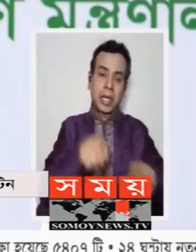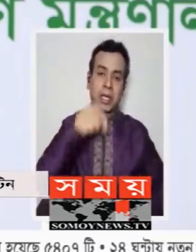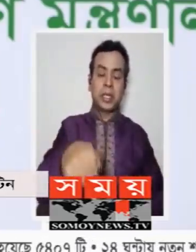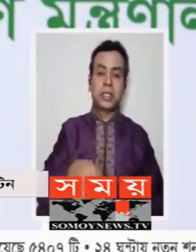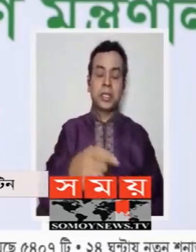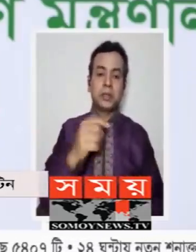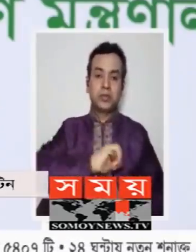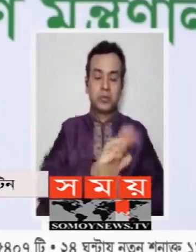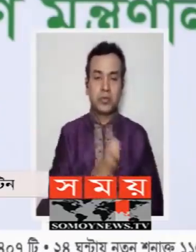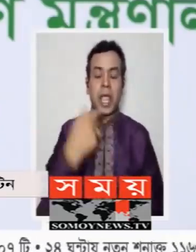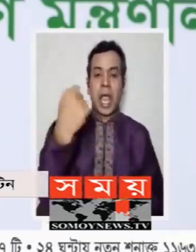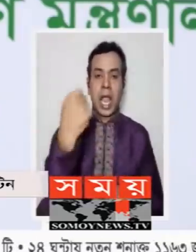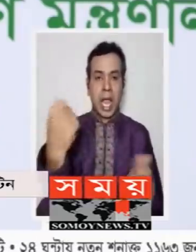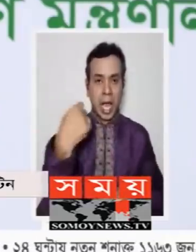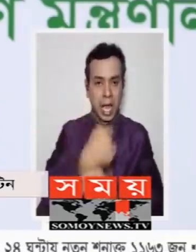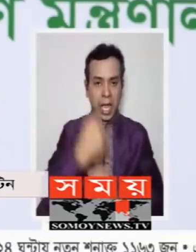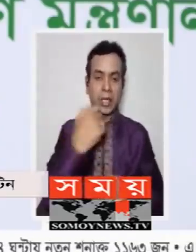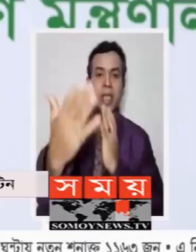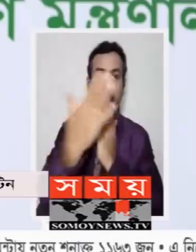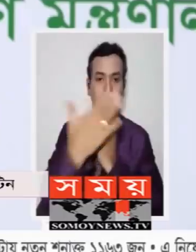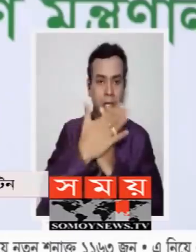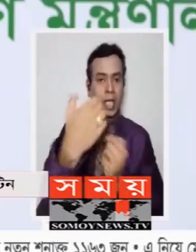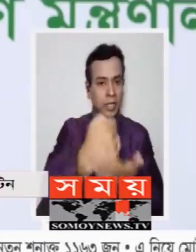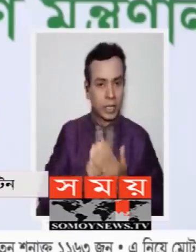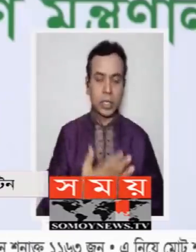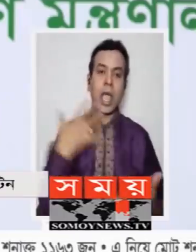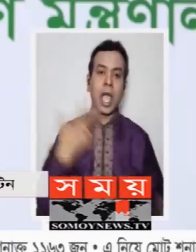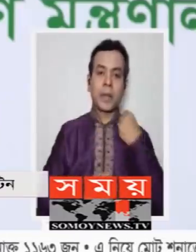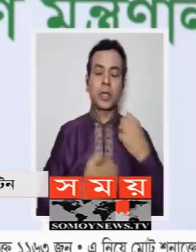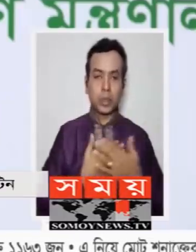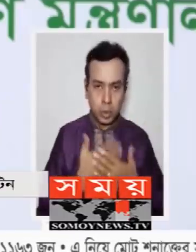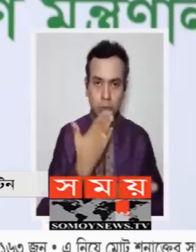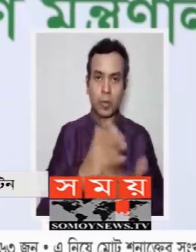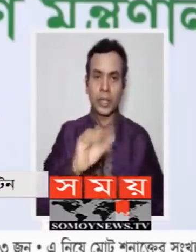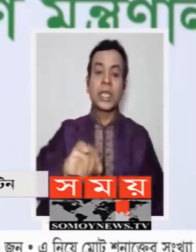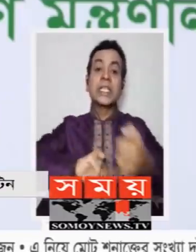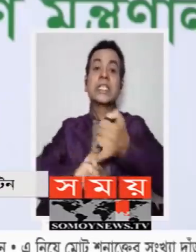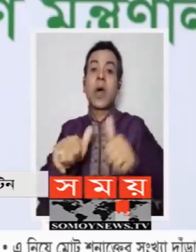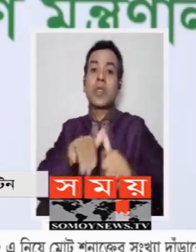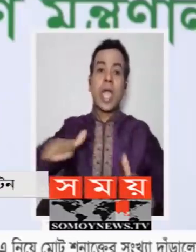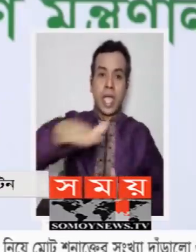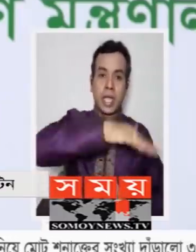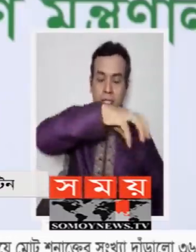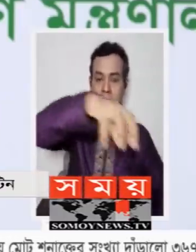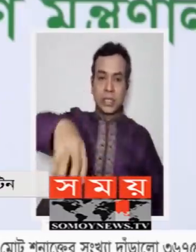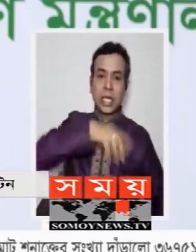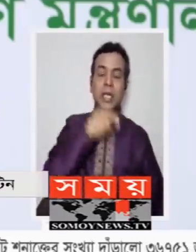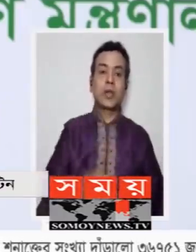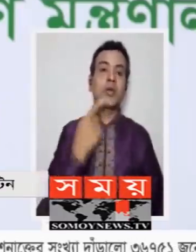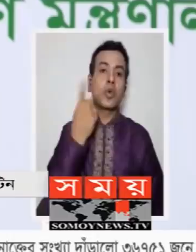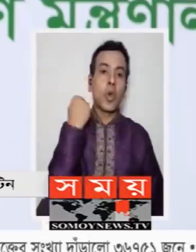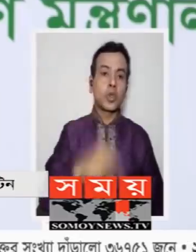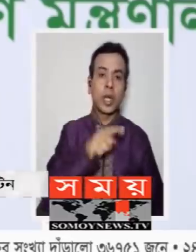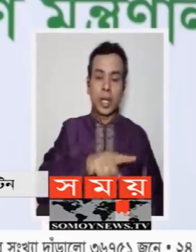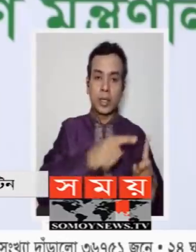করে যাচ্ছেন এবং তারাও ফ্রন্টলাইন যোদ্ধা বা সম্মুখ যোদ্ধা হিসেবে এই কোভিড-19 মোকাবেলায় কাজ করছেন। ধন্যবাদ এবং কৃতজ্ঞতা